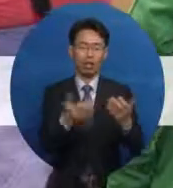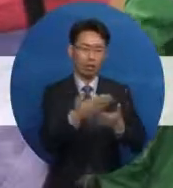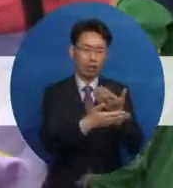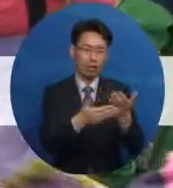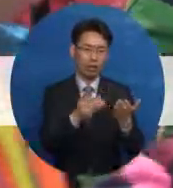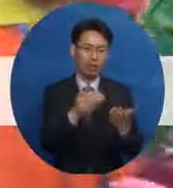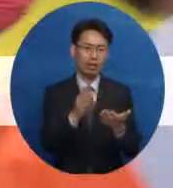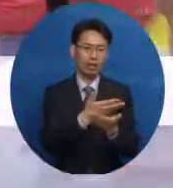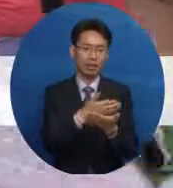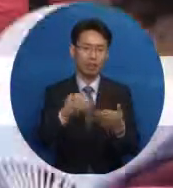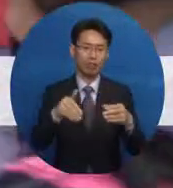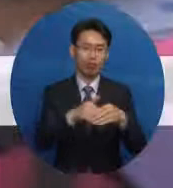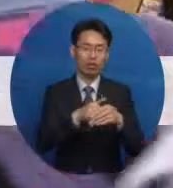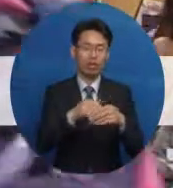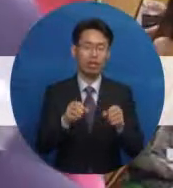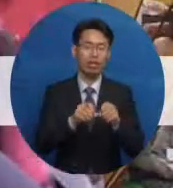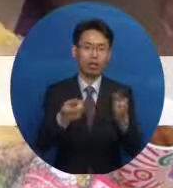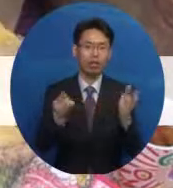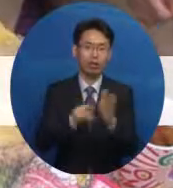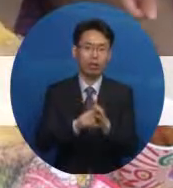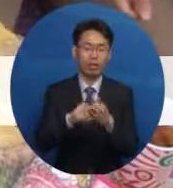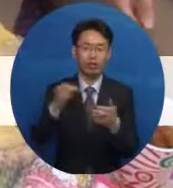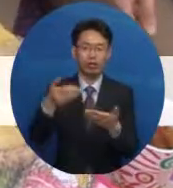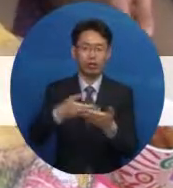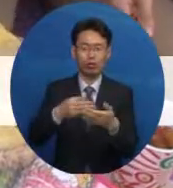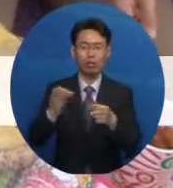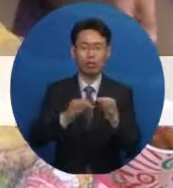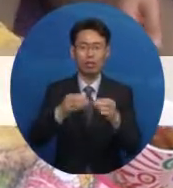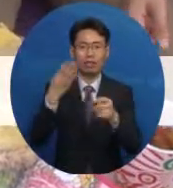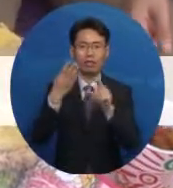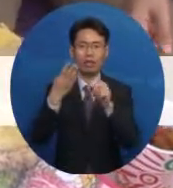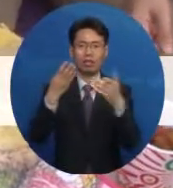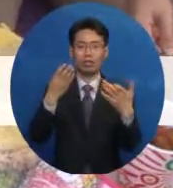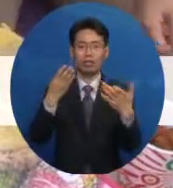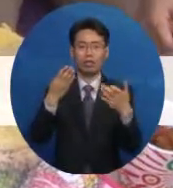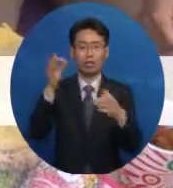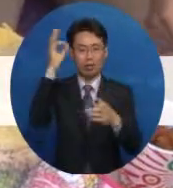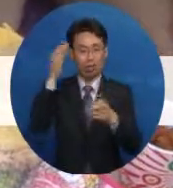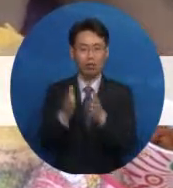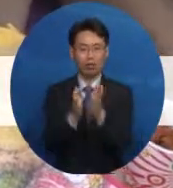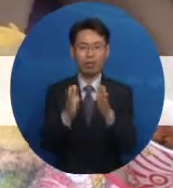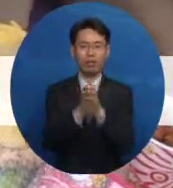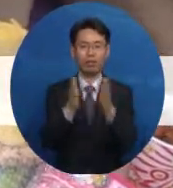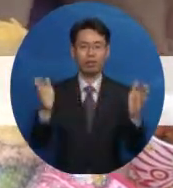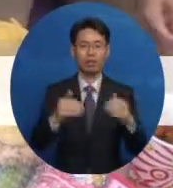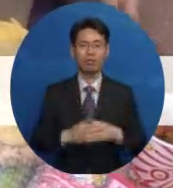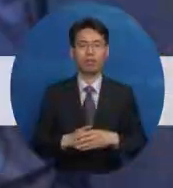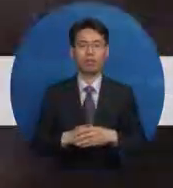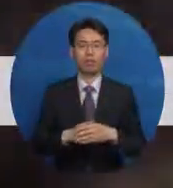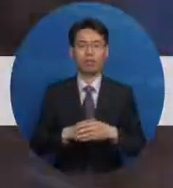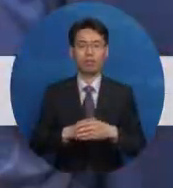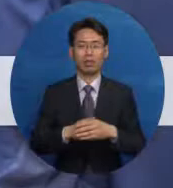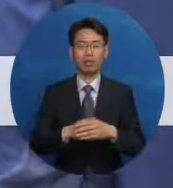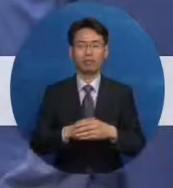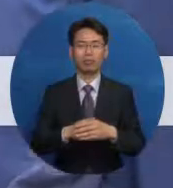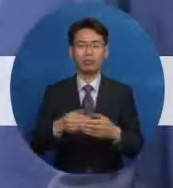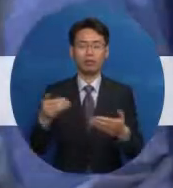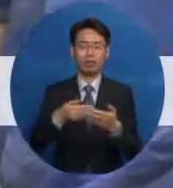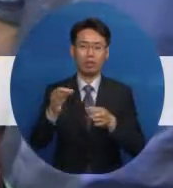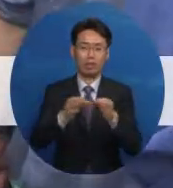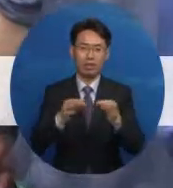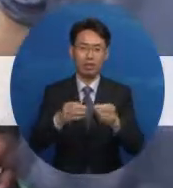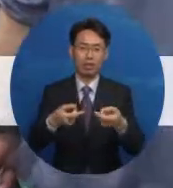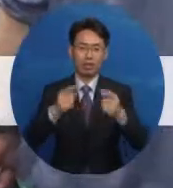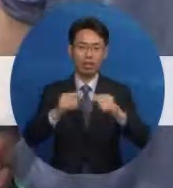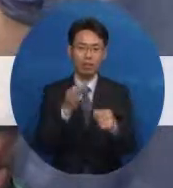자원순환과 나눔문화 확산을 위한 포항 벼룩시장이 오는 19일 포항 운하에서도 열립니다. 포항 운하 벼룩시장은 참가자의